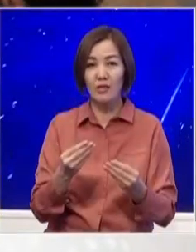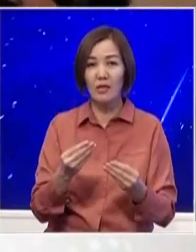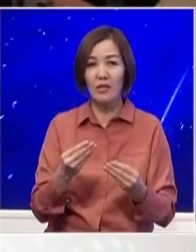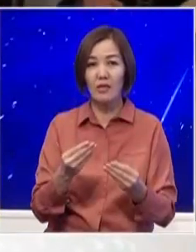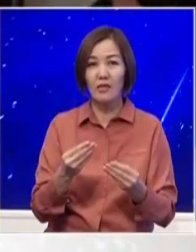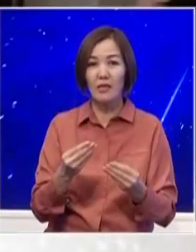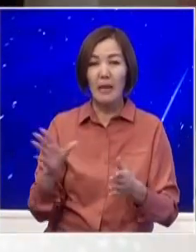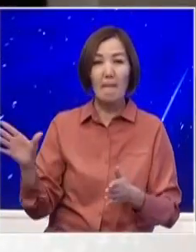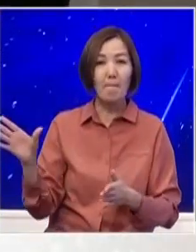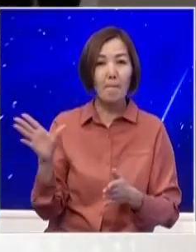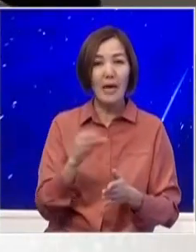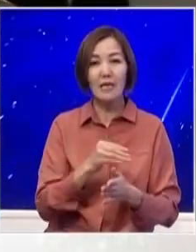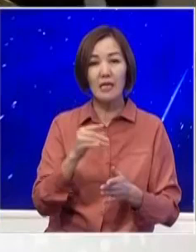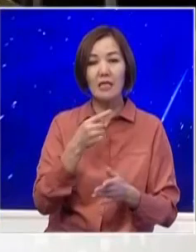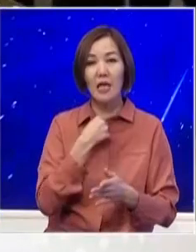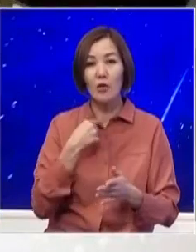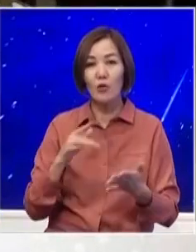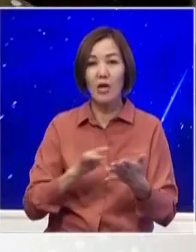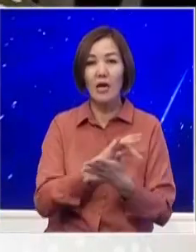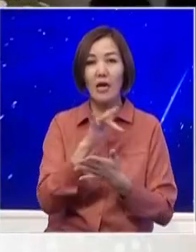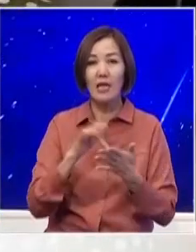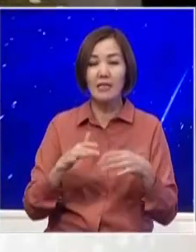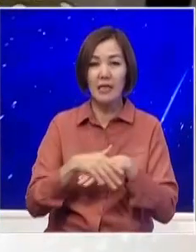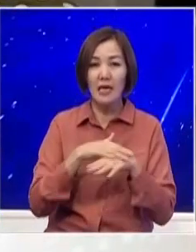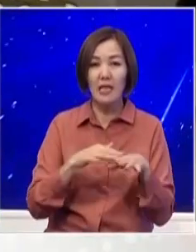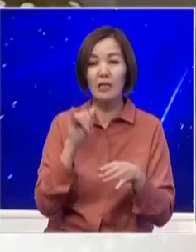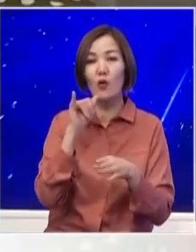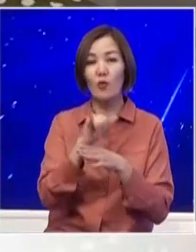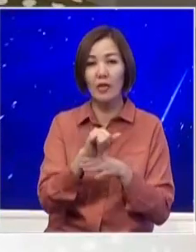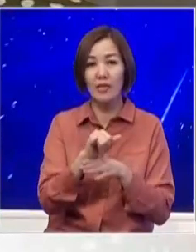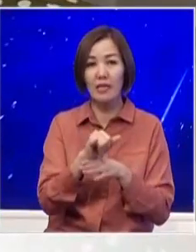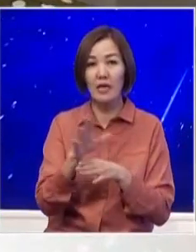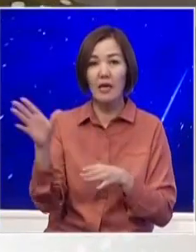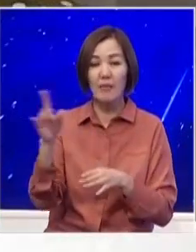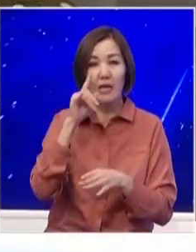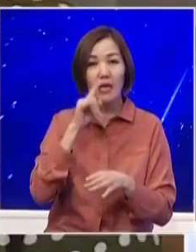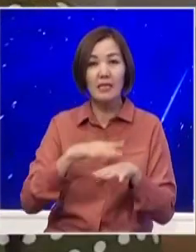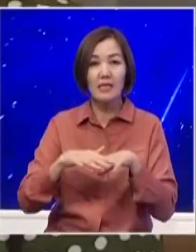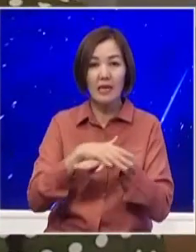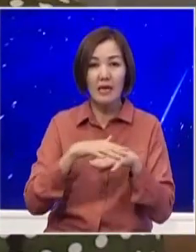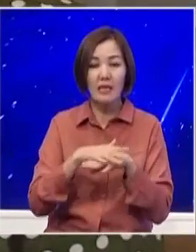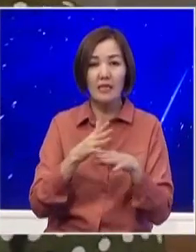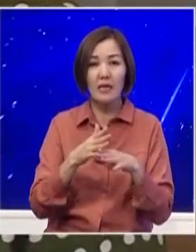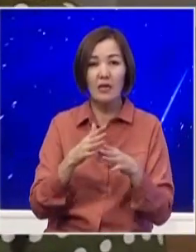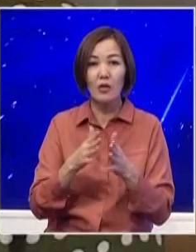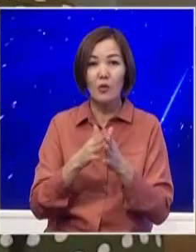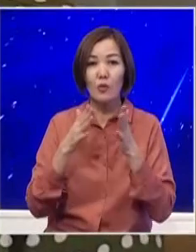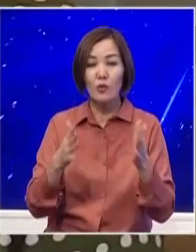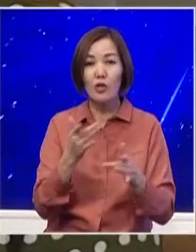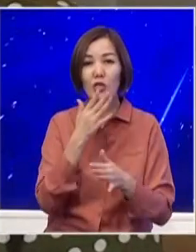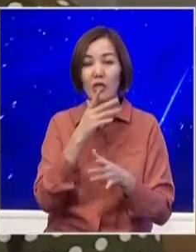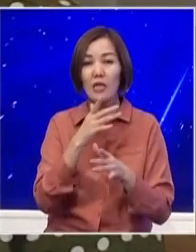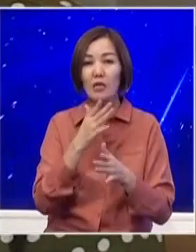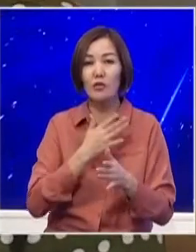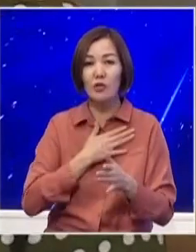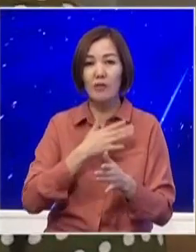осы барлық бірінші Талдықорған қаласы жерлестерімізге, қонақтарымызға, барлық Қазақстан халқына, жаңағы шетелде жүрген